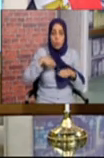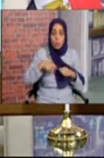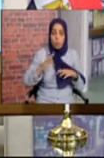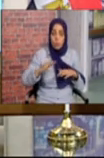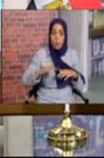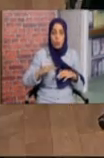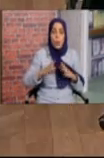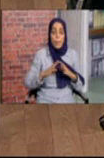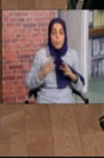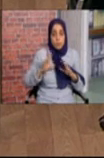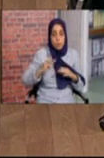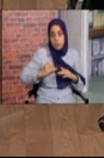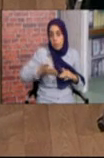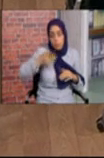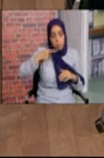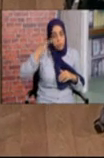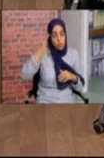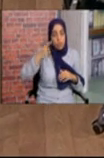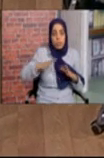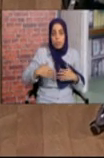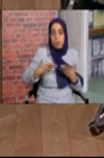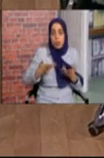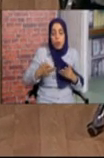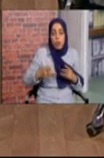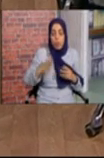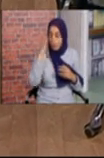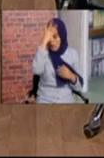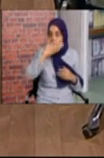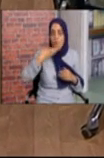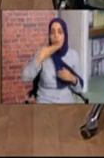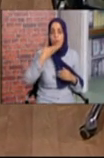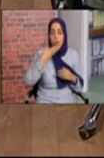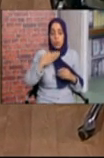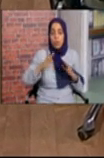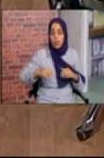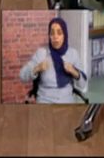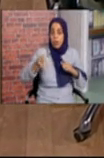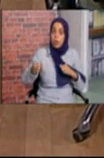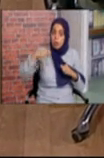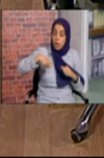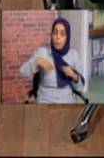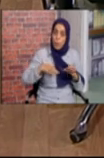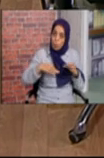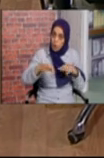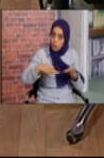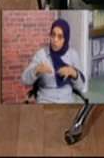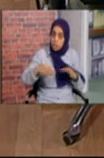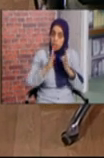يعني مش قادرين يعملوا. النهاردة في أفريقيا، النهاردة دلوقتي ابتدت تنهض بالمهندسين